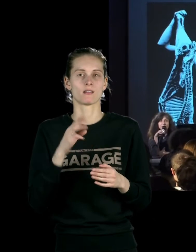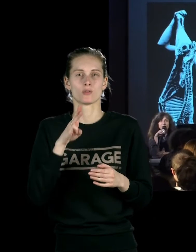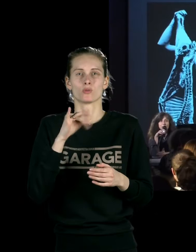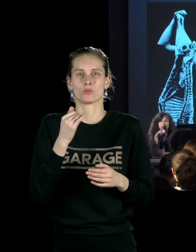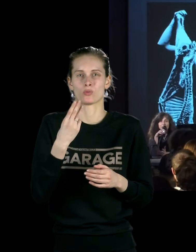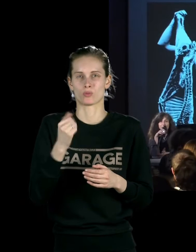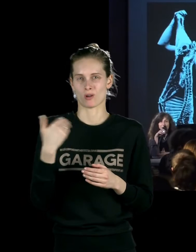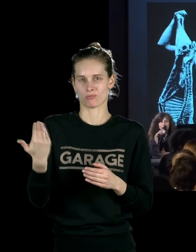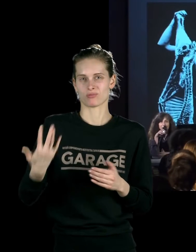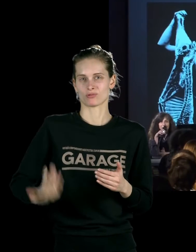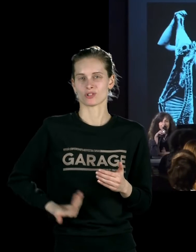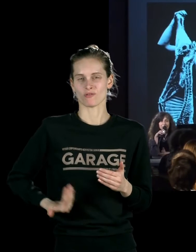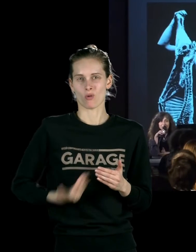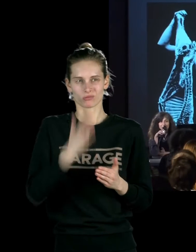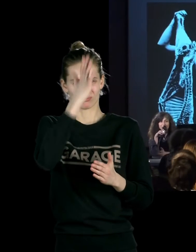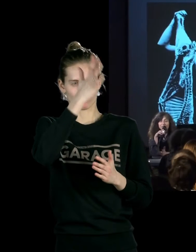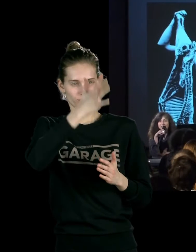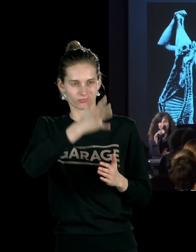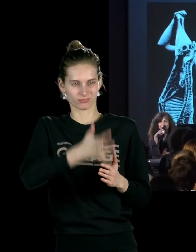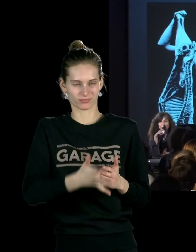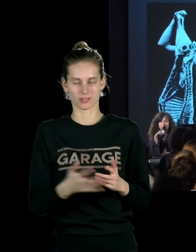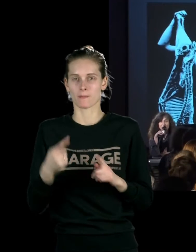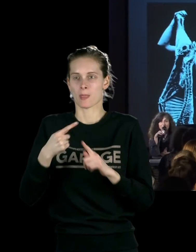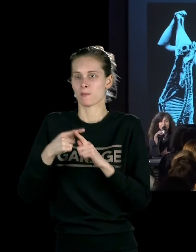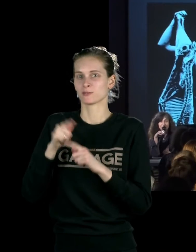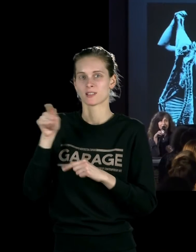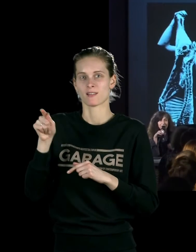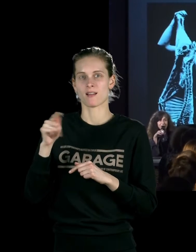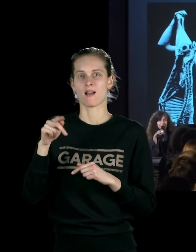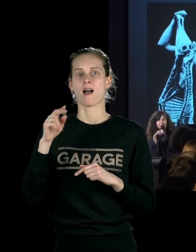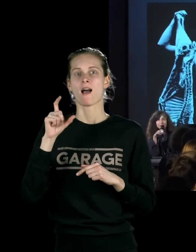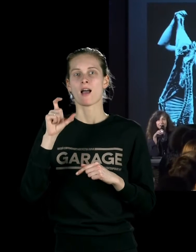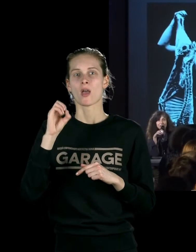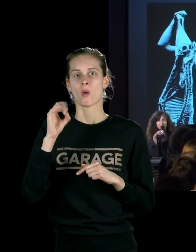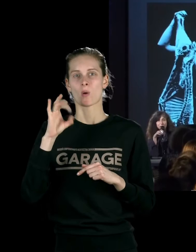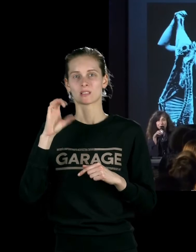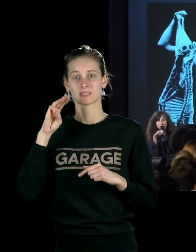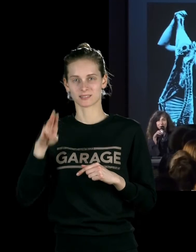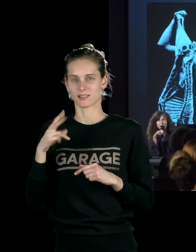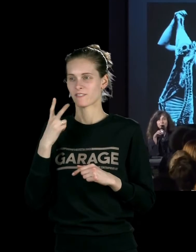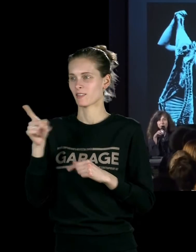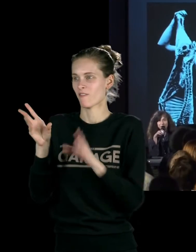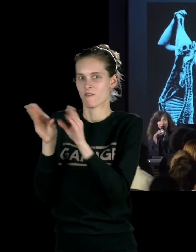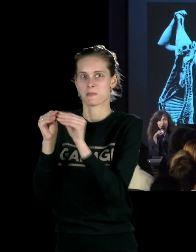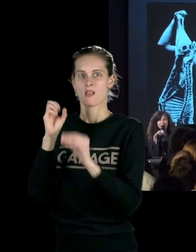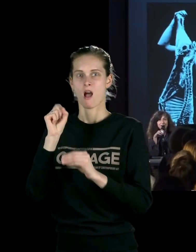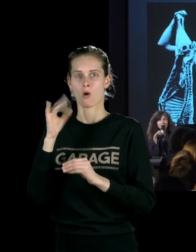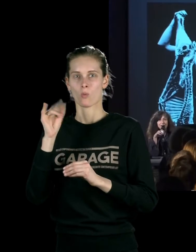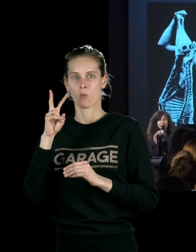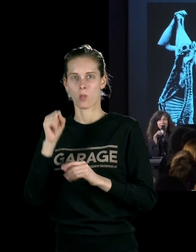Совершенно очевидно, что фотография Дэмиана Хёрста с разрезанной акулой сделана как сознательная рифма к портрету